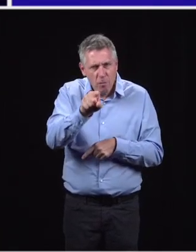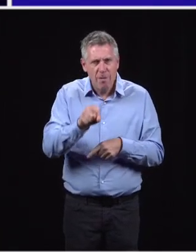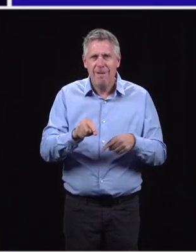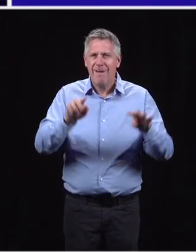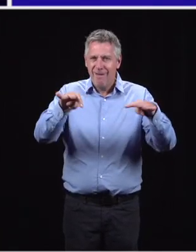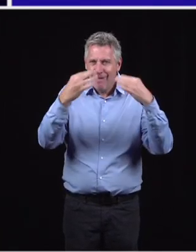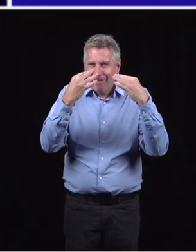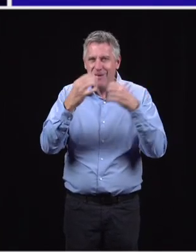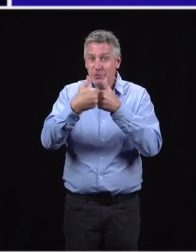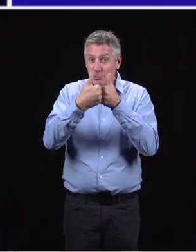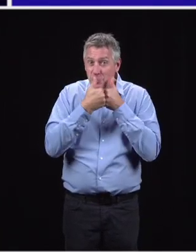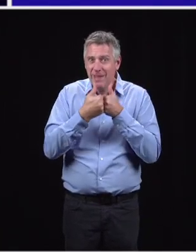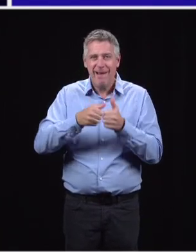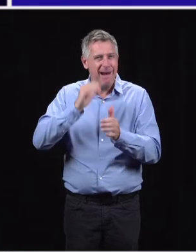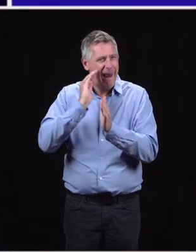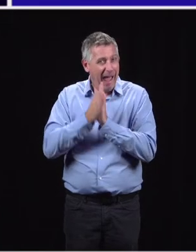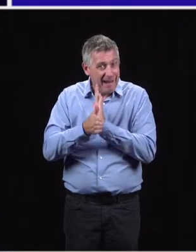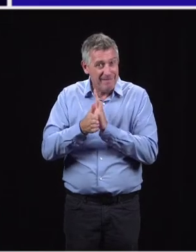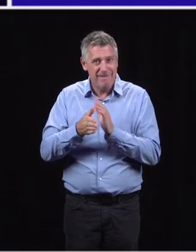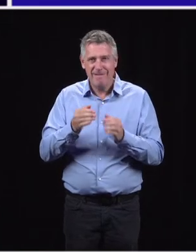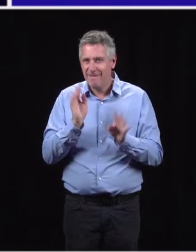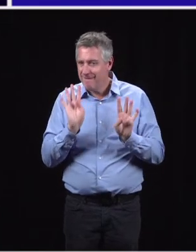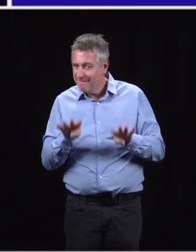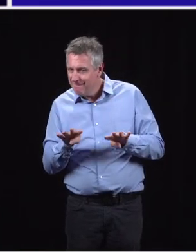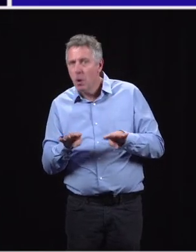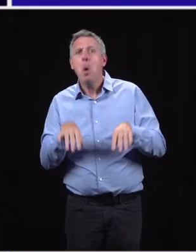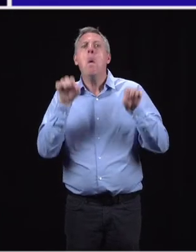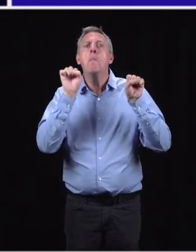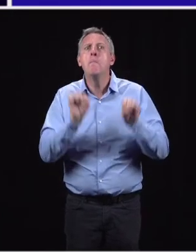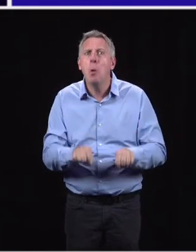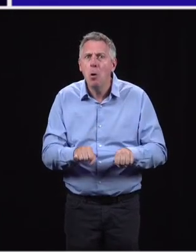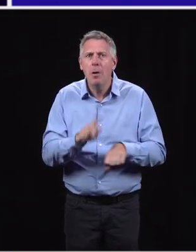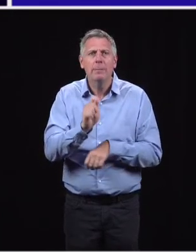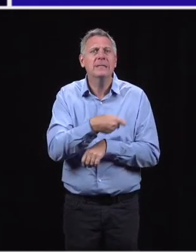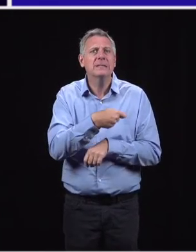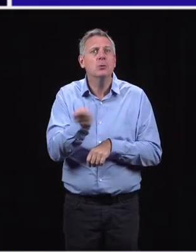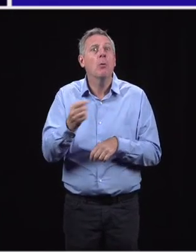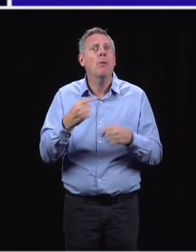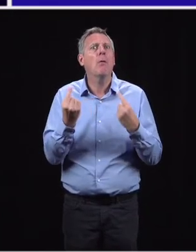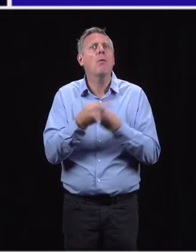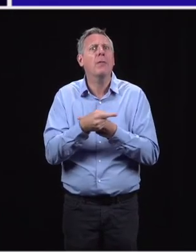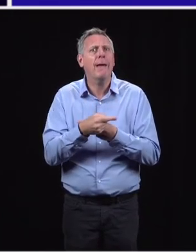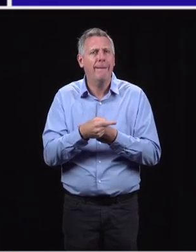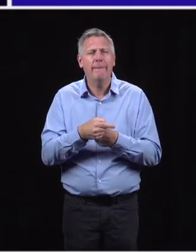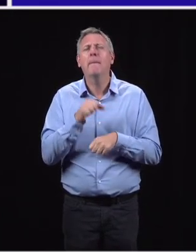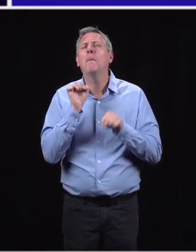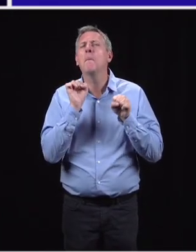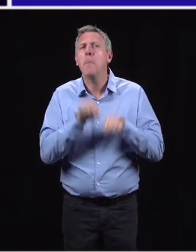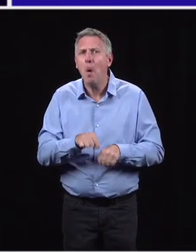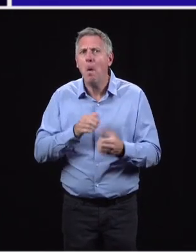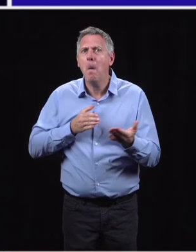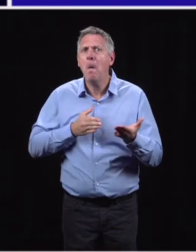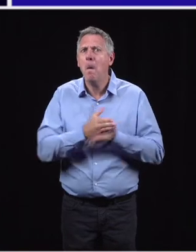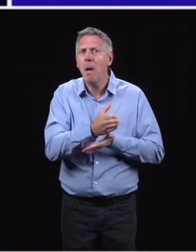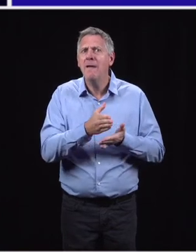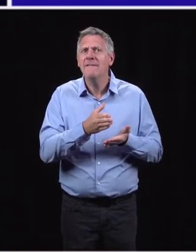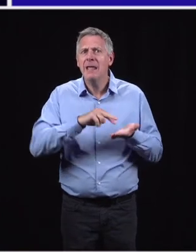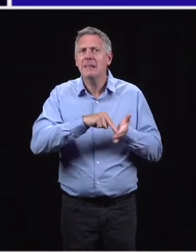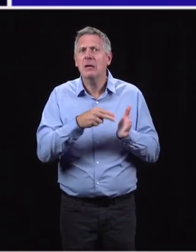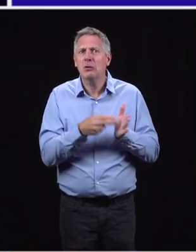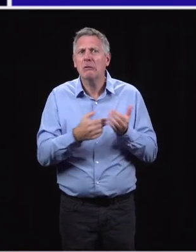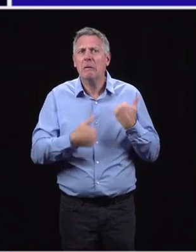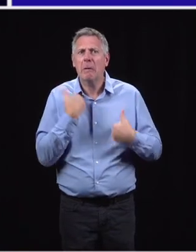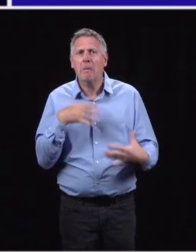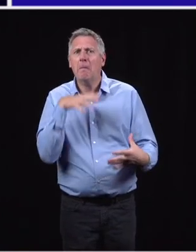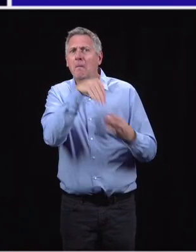et qui nous suivait en live que c'est possible que c'est tout le contraire qui peut se passer justement dans cette fameuse filière de la